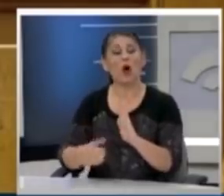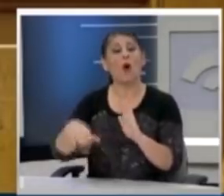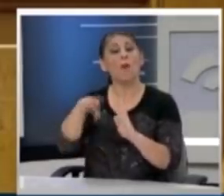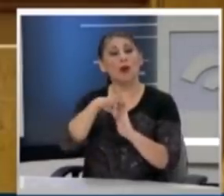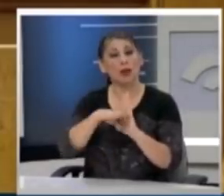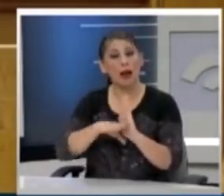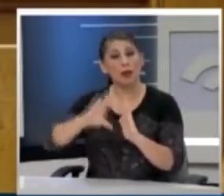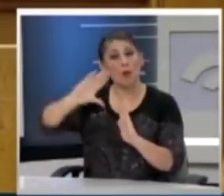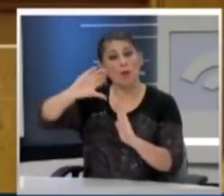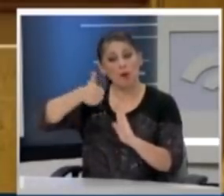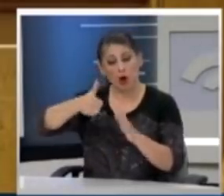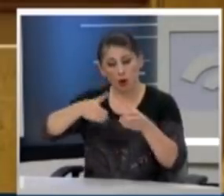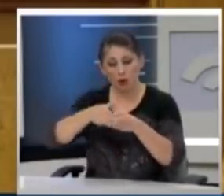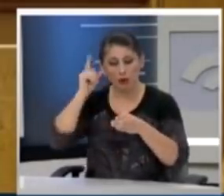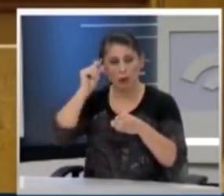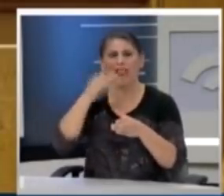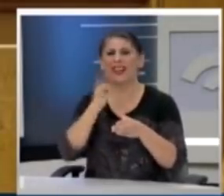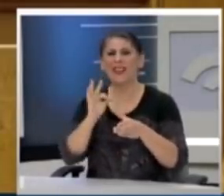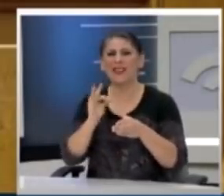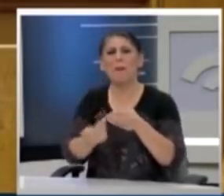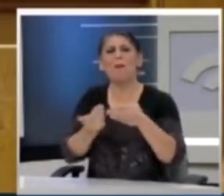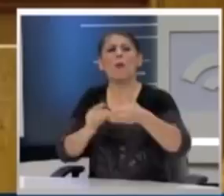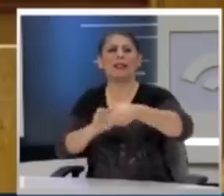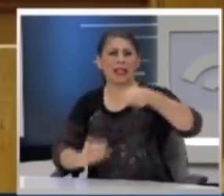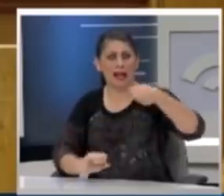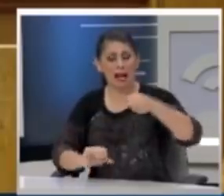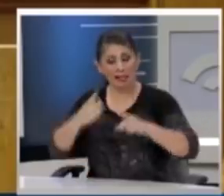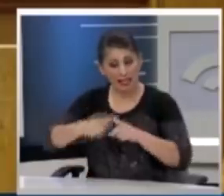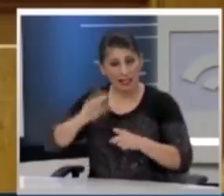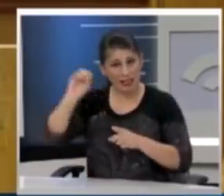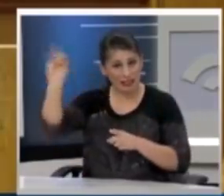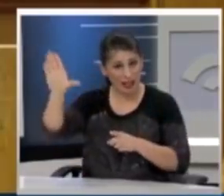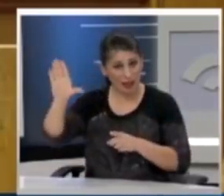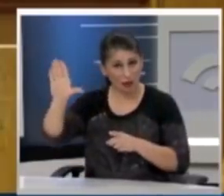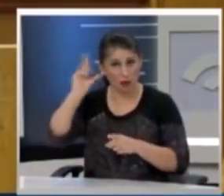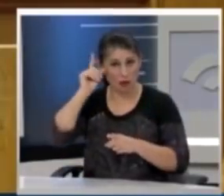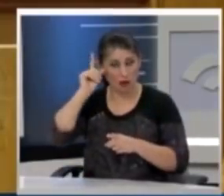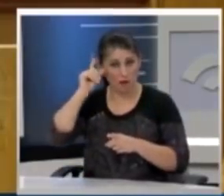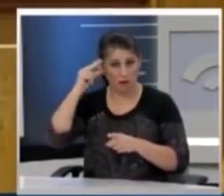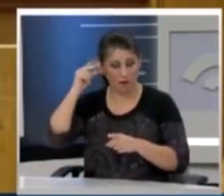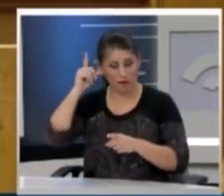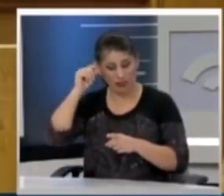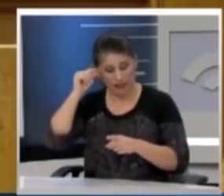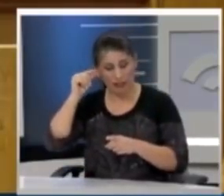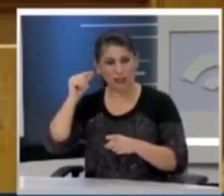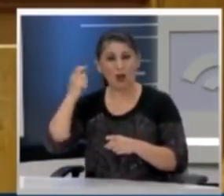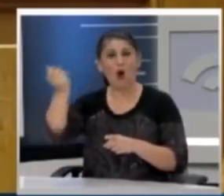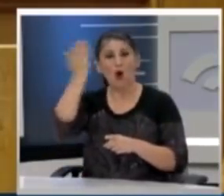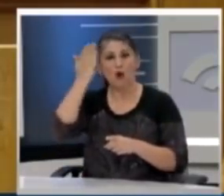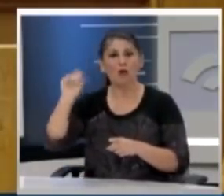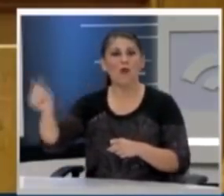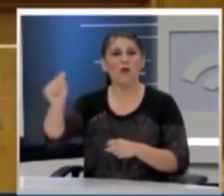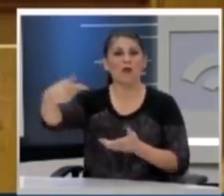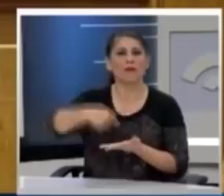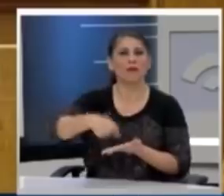σπουδών απευθυνόμενα σε έλληνες και ξένους φοιτητές το κόστος το κόστος των οποίων θα επωμίζονται